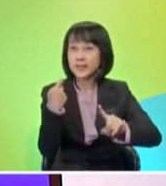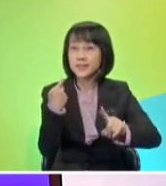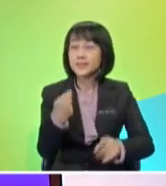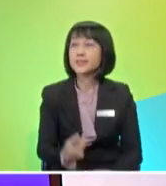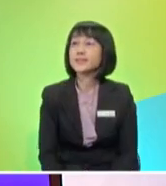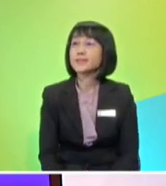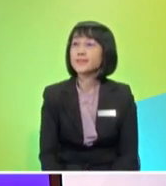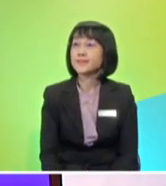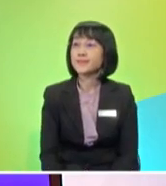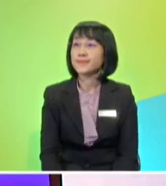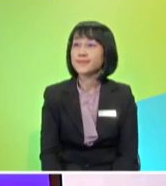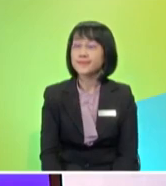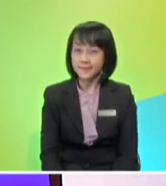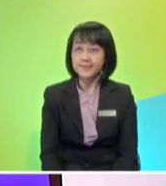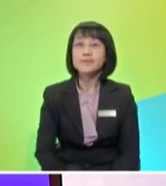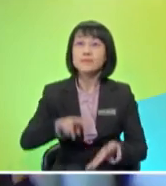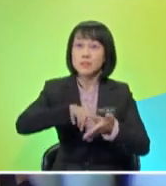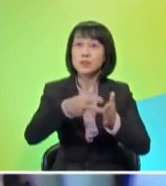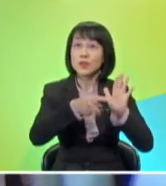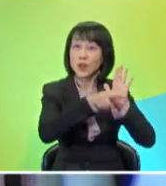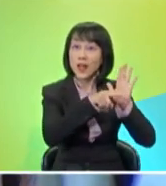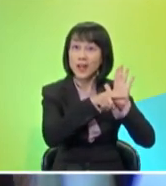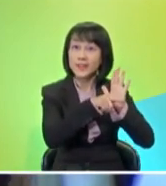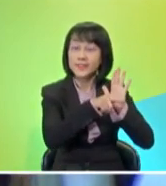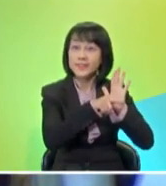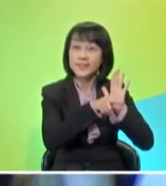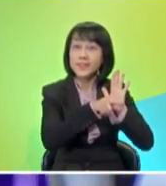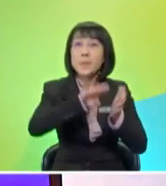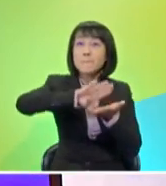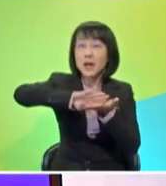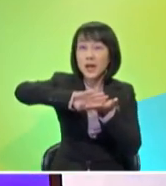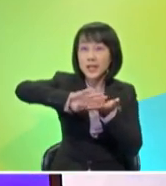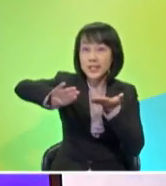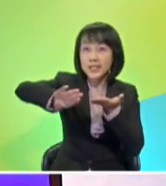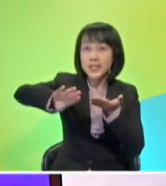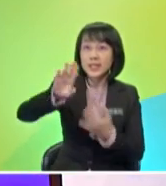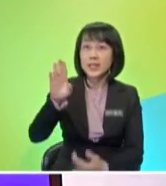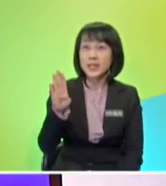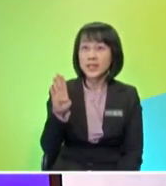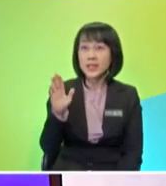Okey. Oh, ini pun tolak ya cikgu. Ya. Baki. Baki.